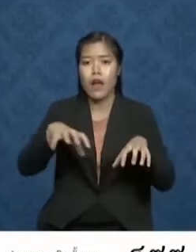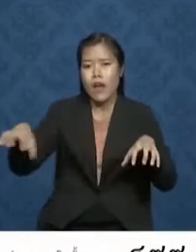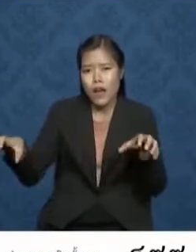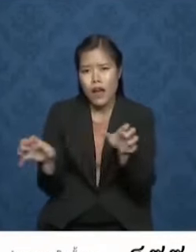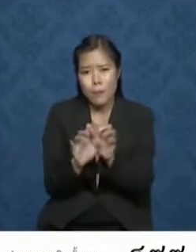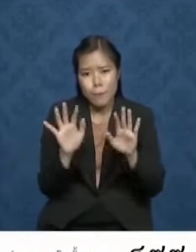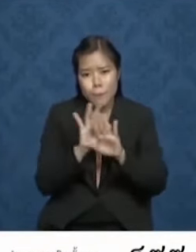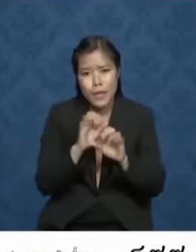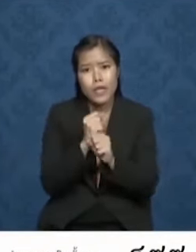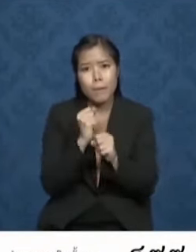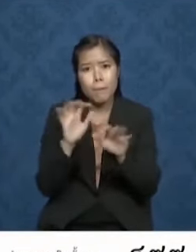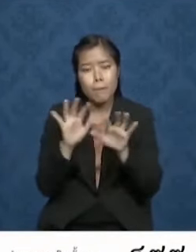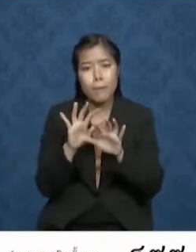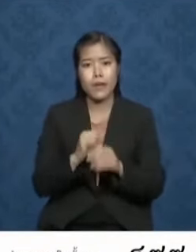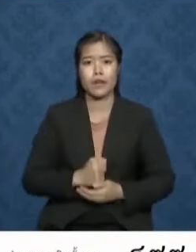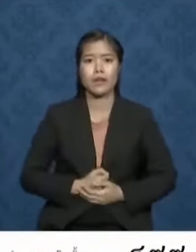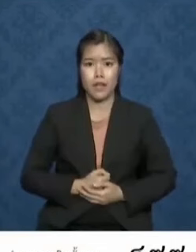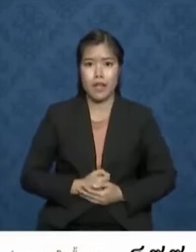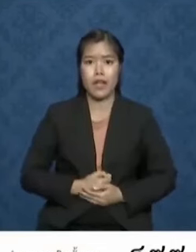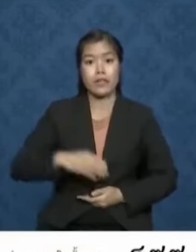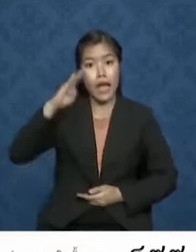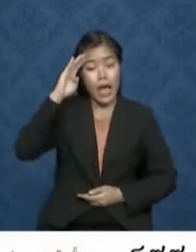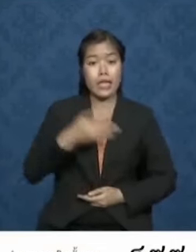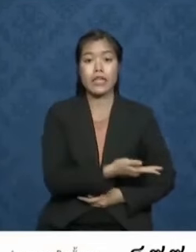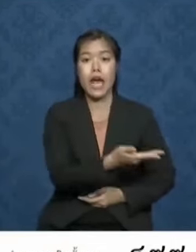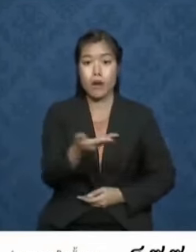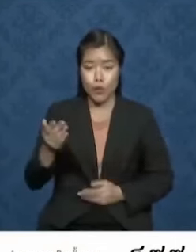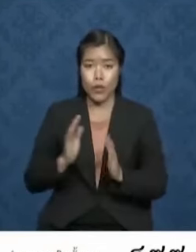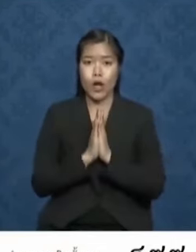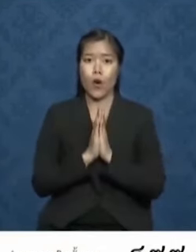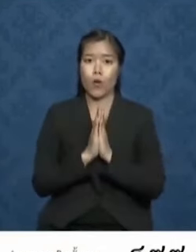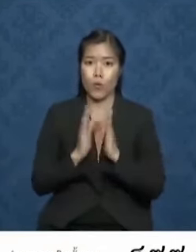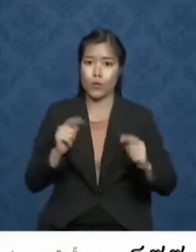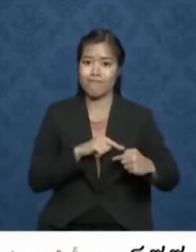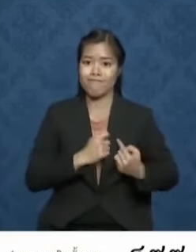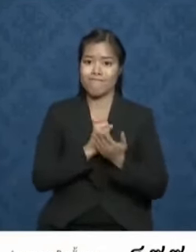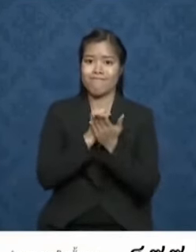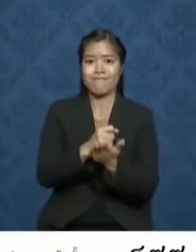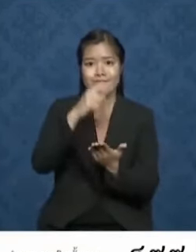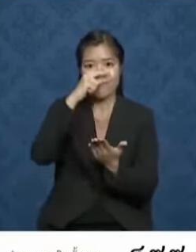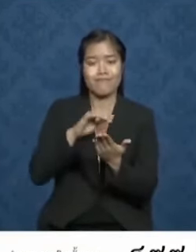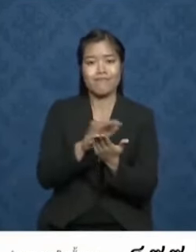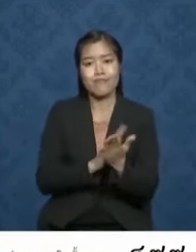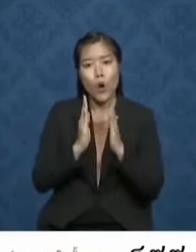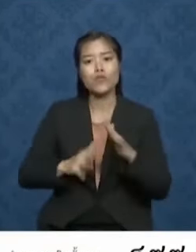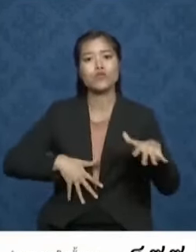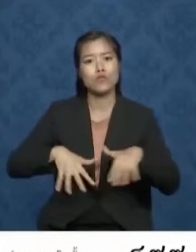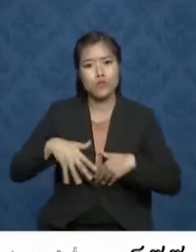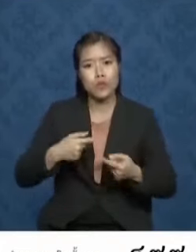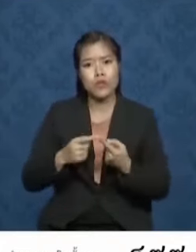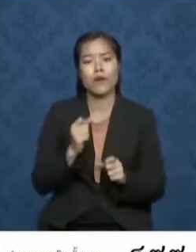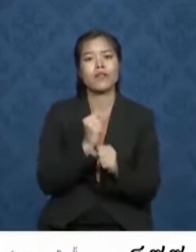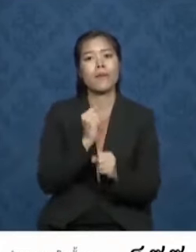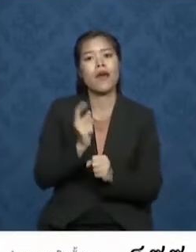ผมยืนยันครับว่าผมขอขอบคุณทหารทุกท่านที่เสียสละช่วยเหลือประชาชนแต่พอเป็นงานประจำแบบรูที